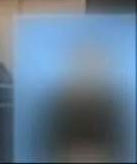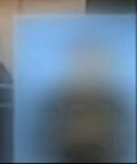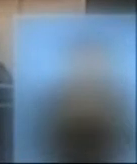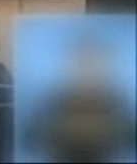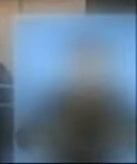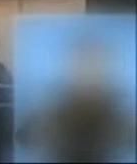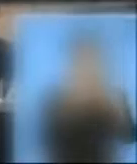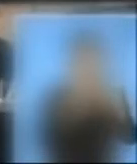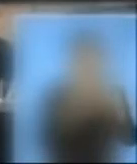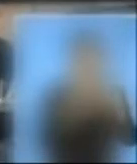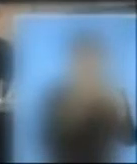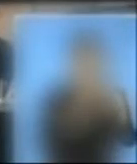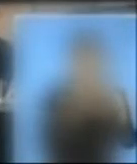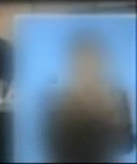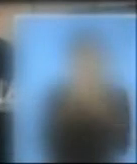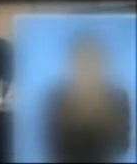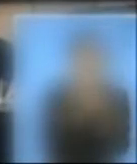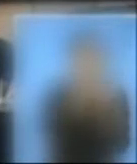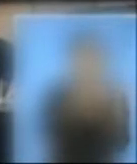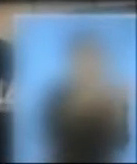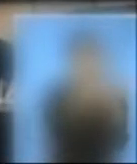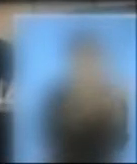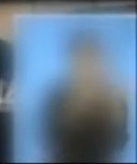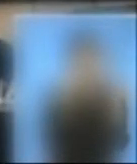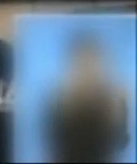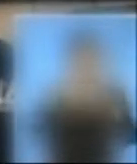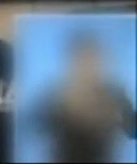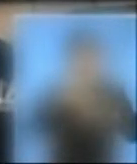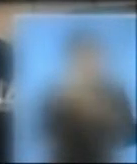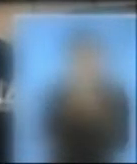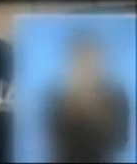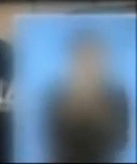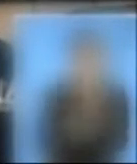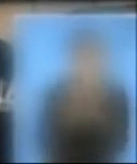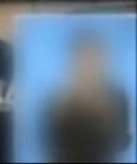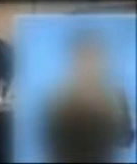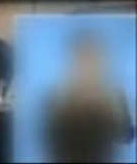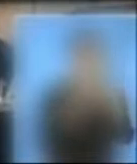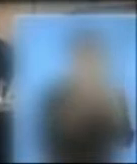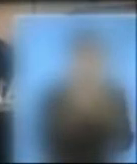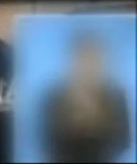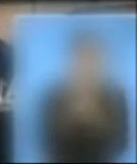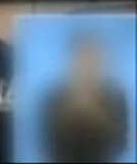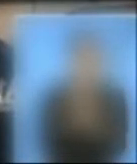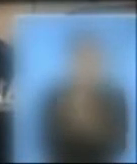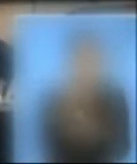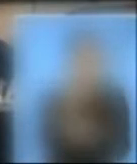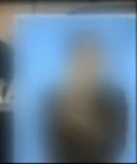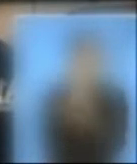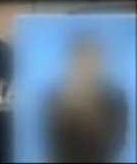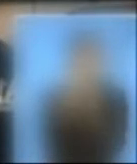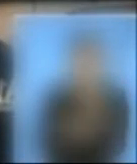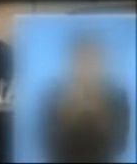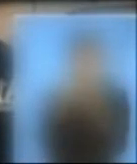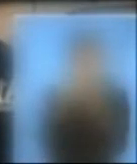างใจเพราะหากไม่อภิปรายรัฐบาลจะลอยนวลในสภาโดยอ้างว่าเปิดให้โอกาสฝ่ายค้านแล้วแต่ไม่ยอมอภิปร